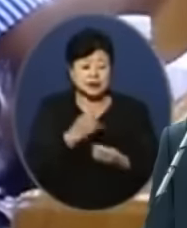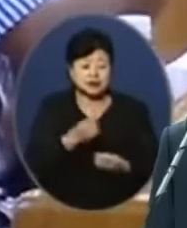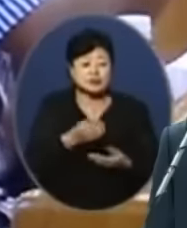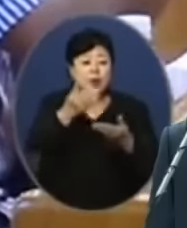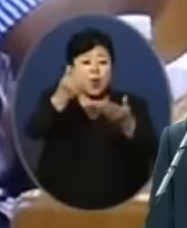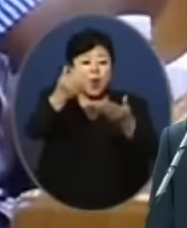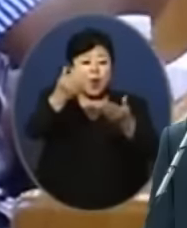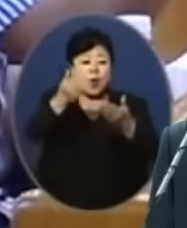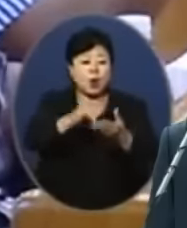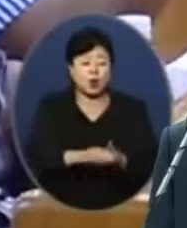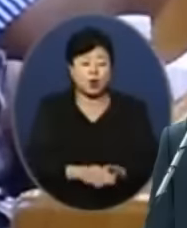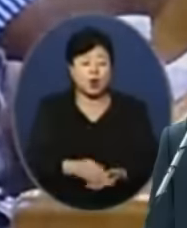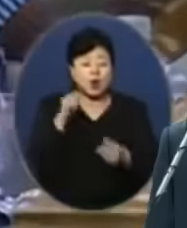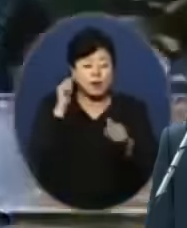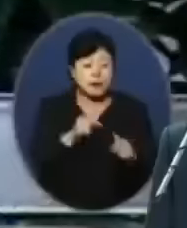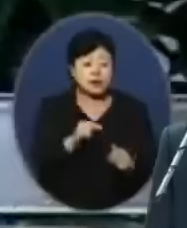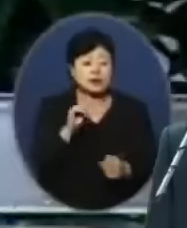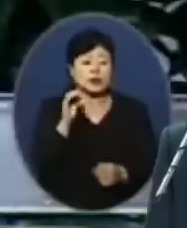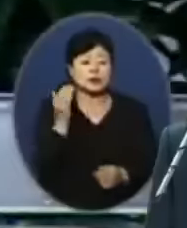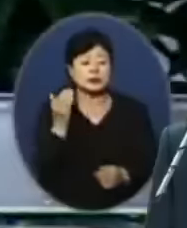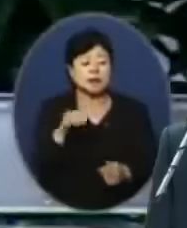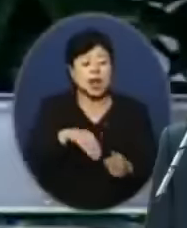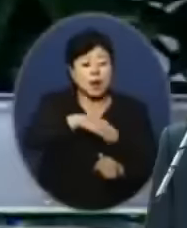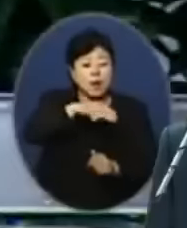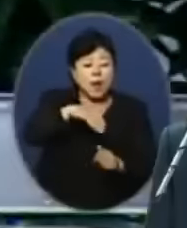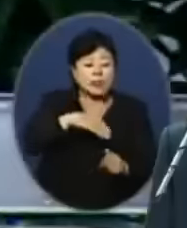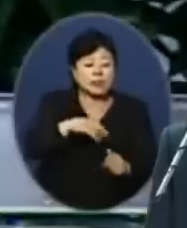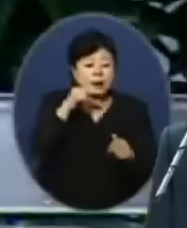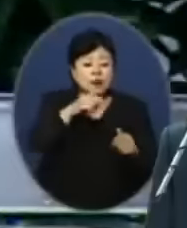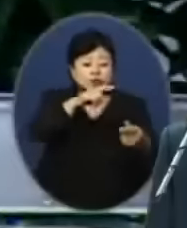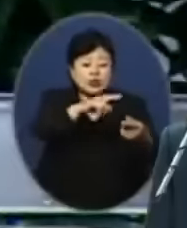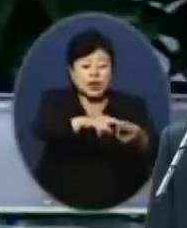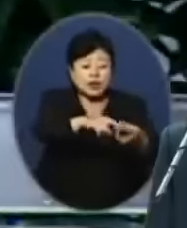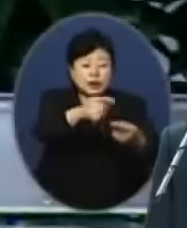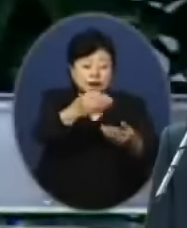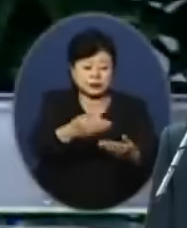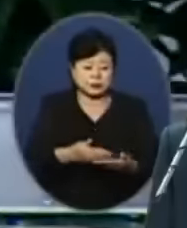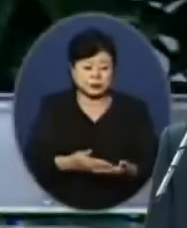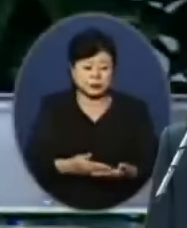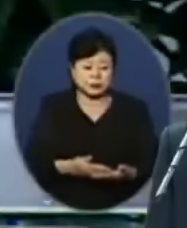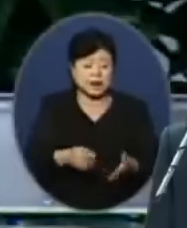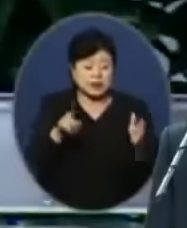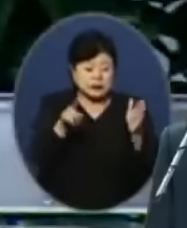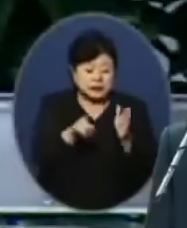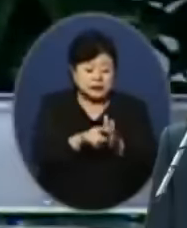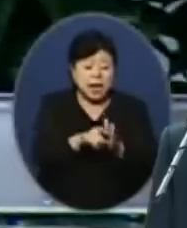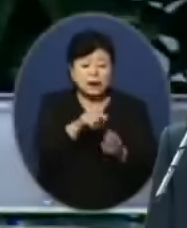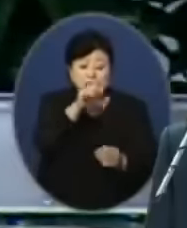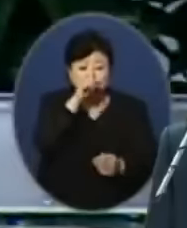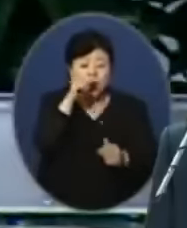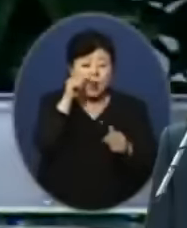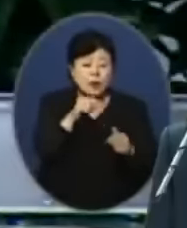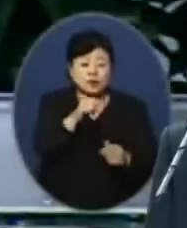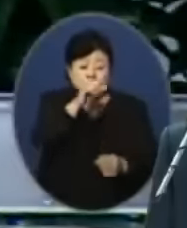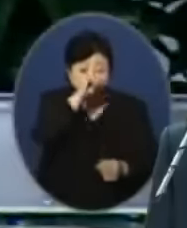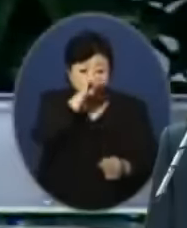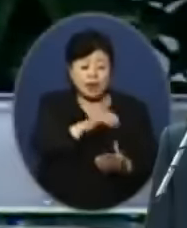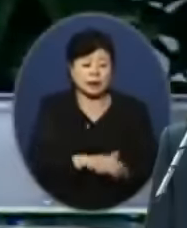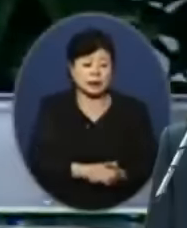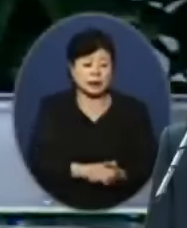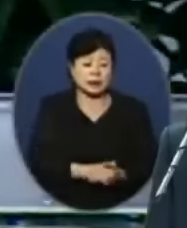축복 명령을 내리면 환경이 그 명령을 받아들이는 것입니다. 시인하는 것도 좋고 명령을 하는 것도